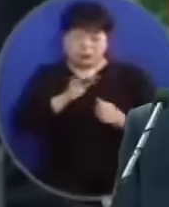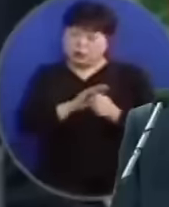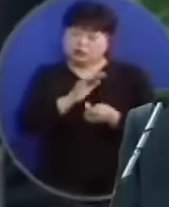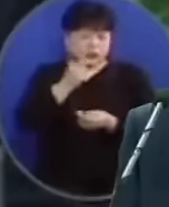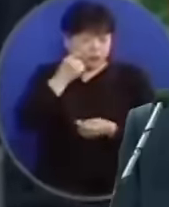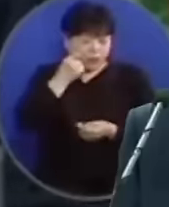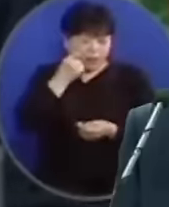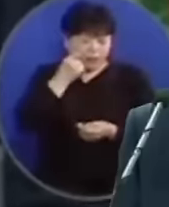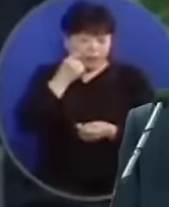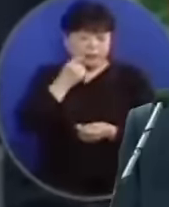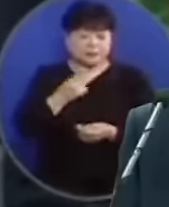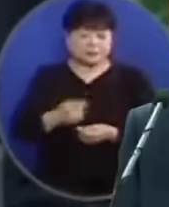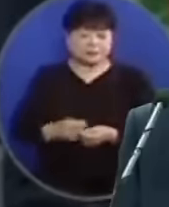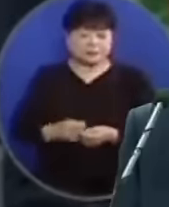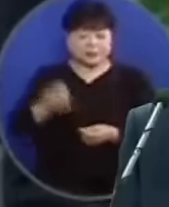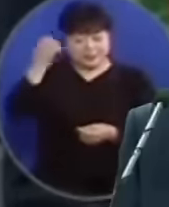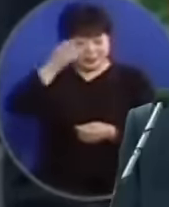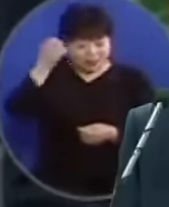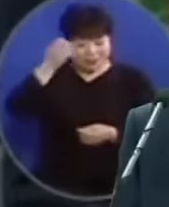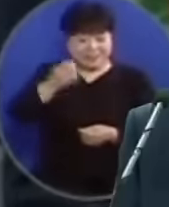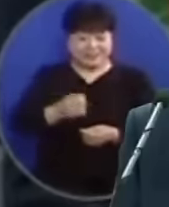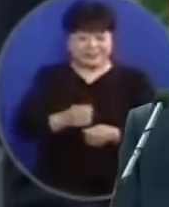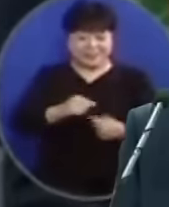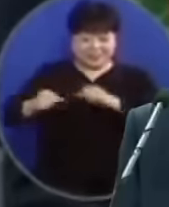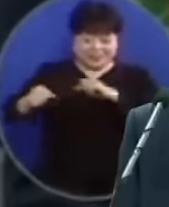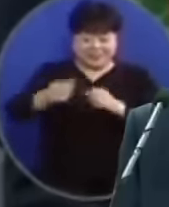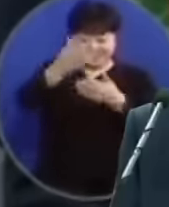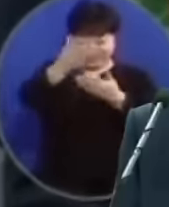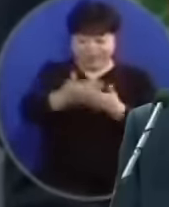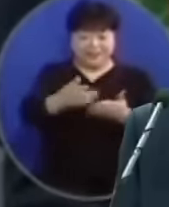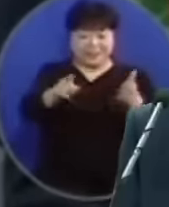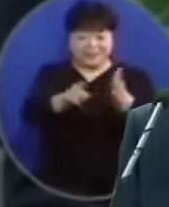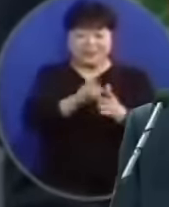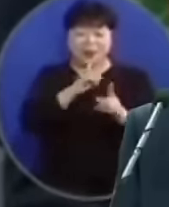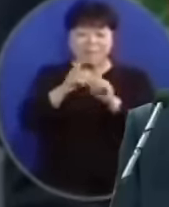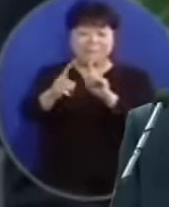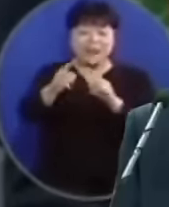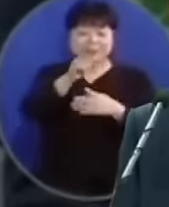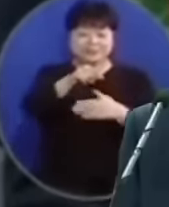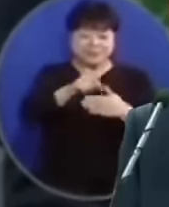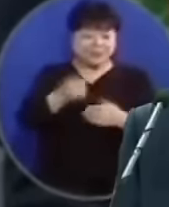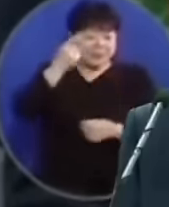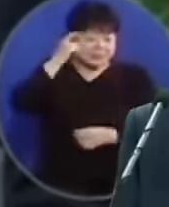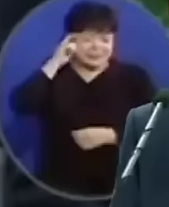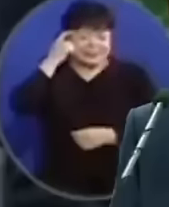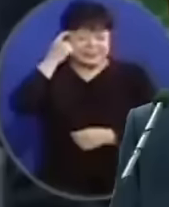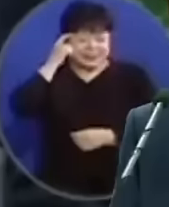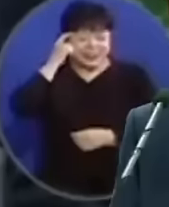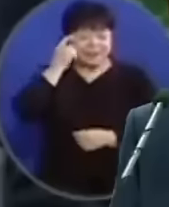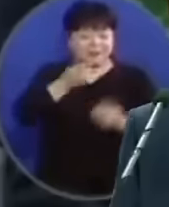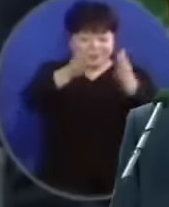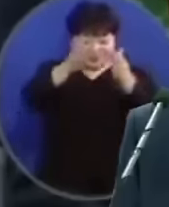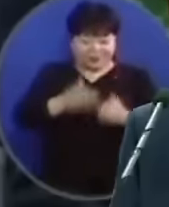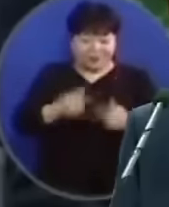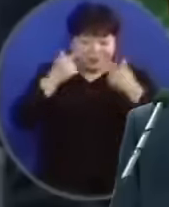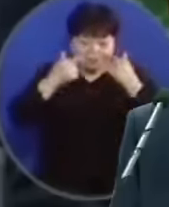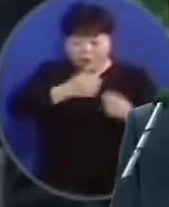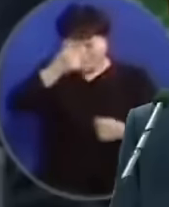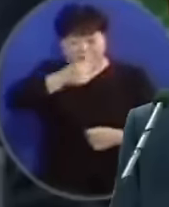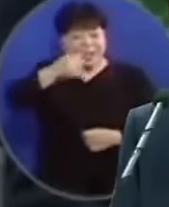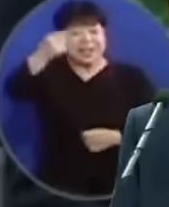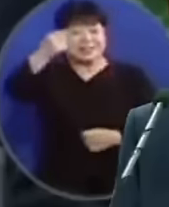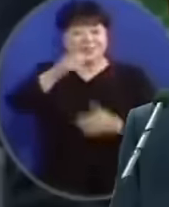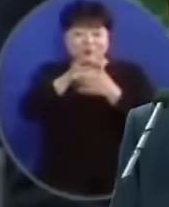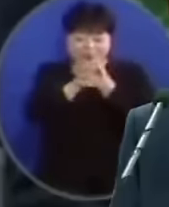잠잠합니다. 여러분이 성령의 역사를 받아들이기 위해서는 말씀을 마음속에 생각하고 그를 통해서 분명한 꿈을